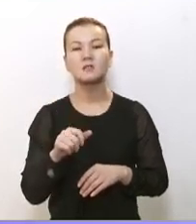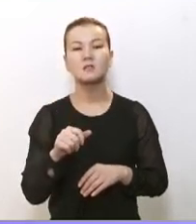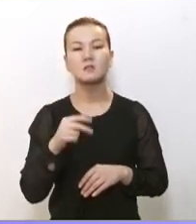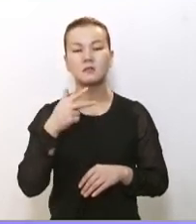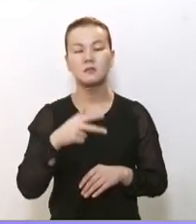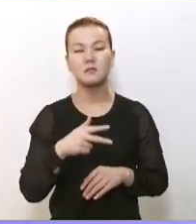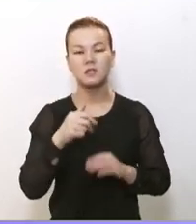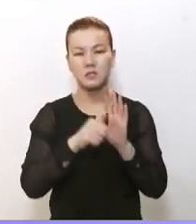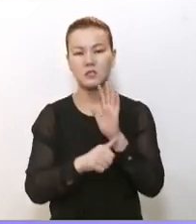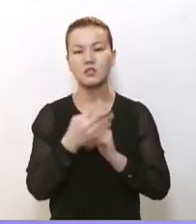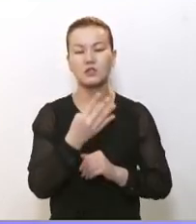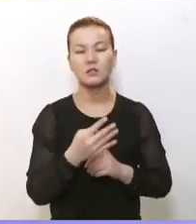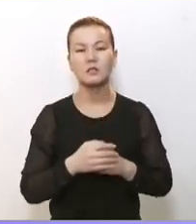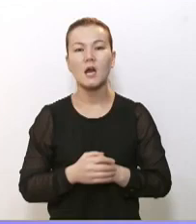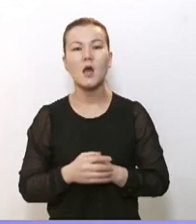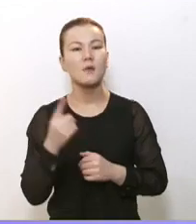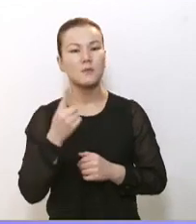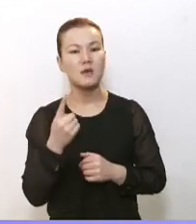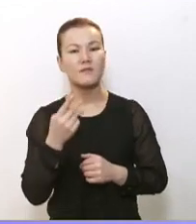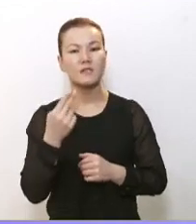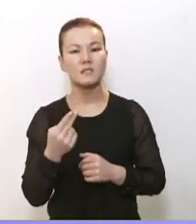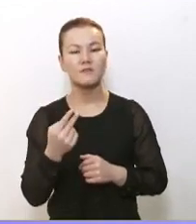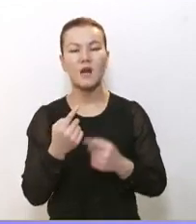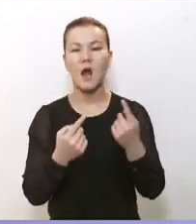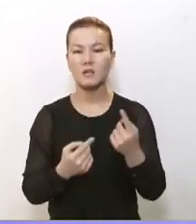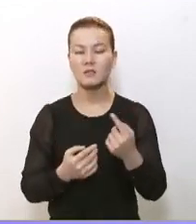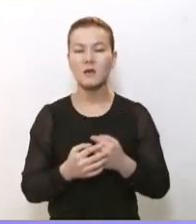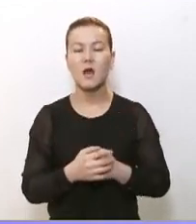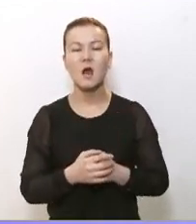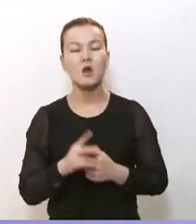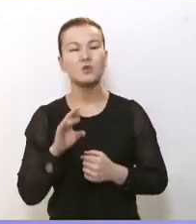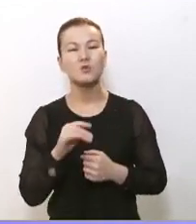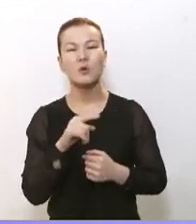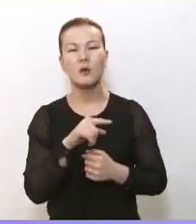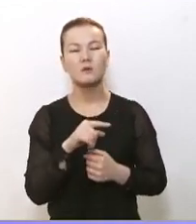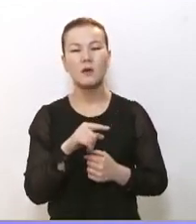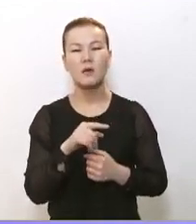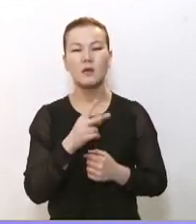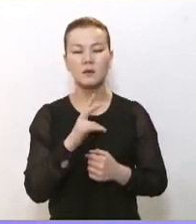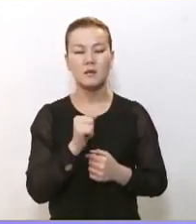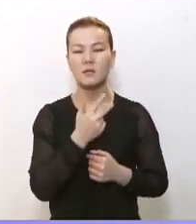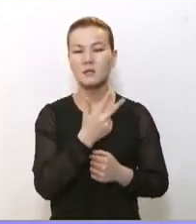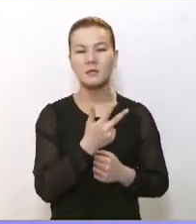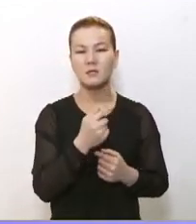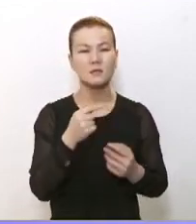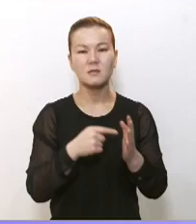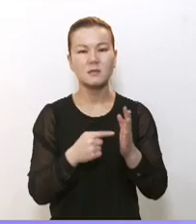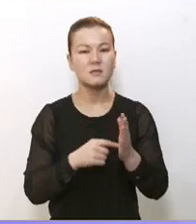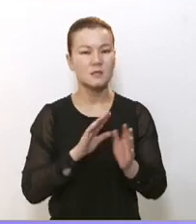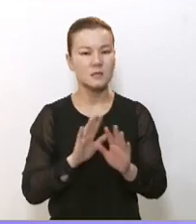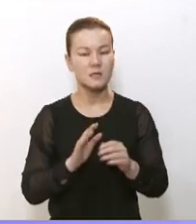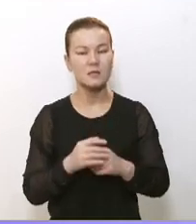1364. Первая цифра – 1, но она на 3 не